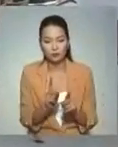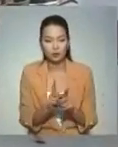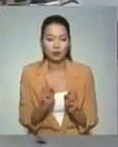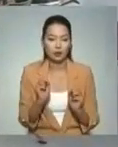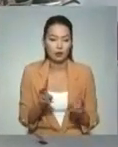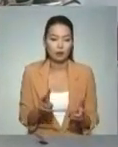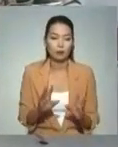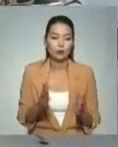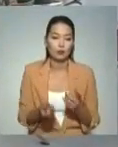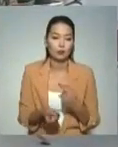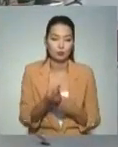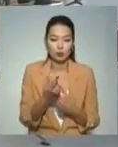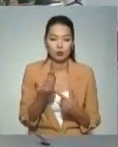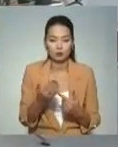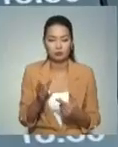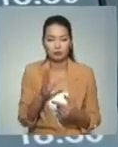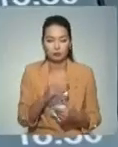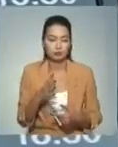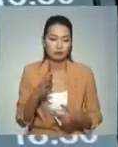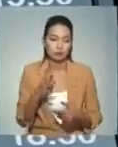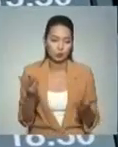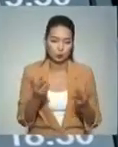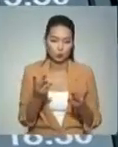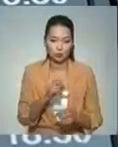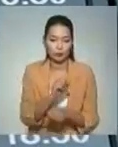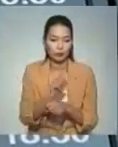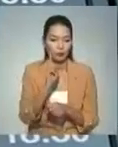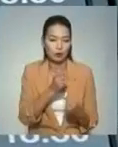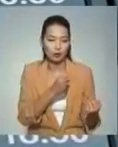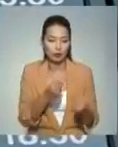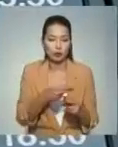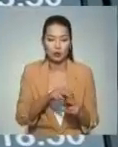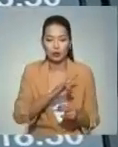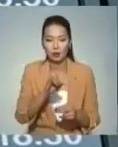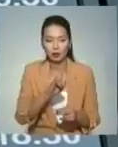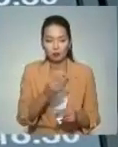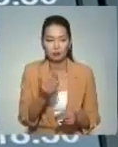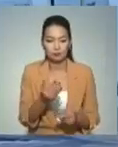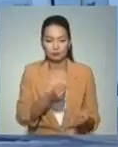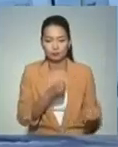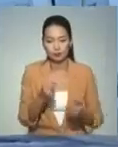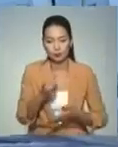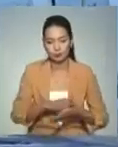төнген жағдайда тиісті шаралар қабылдауға міндетті. Бұл рейстердің кешігуіне әкеліп соғатын